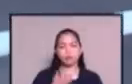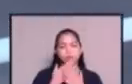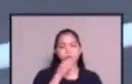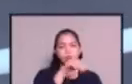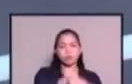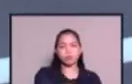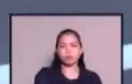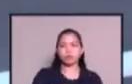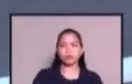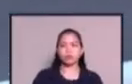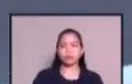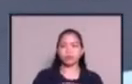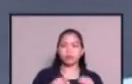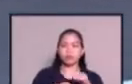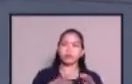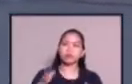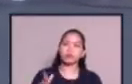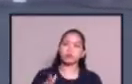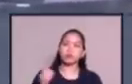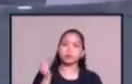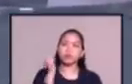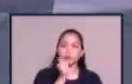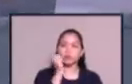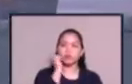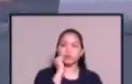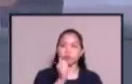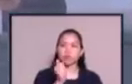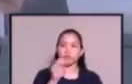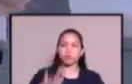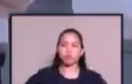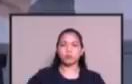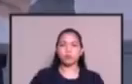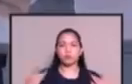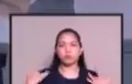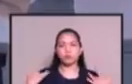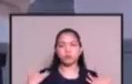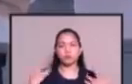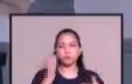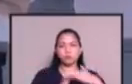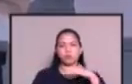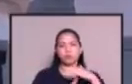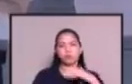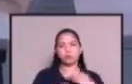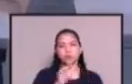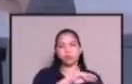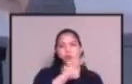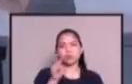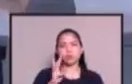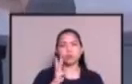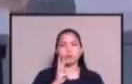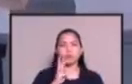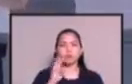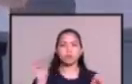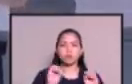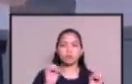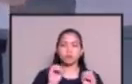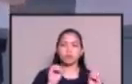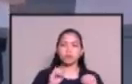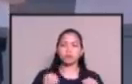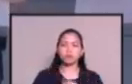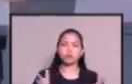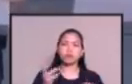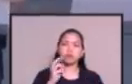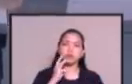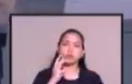Magandang gabi. Apektado na ang pang-araw-araw na buhay ng mga customer ng Manila Water na wala pa rin supply ng